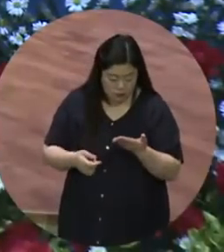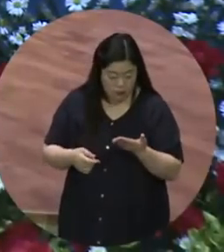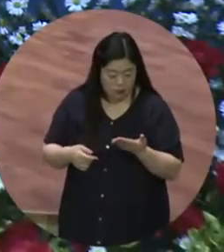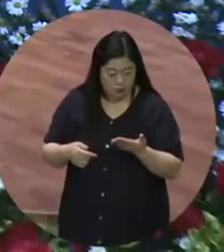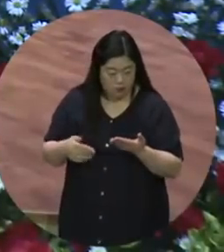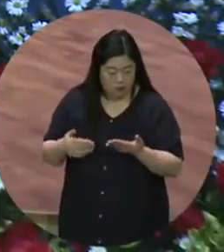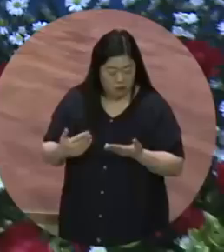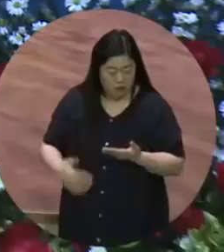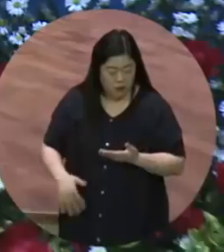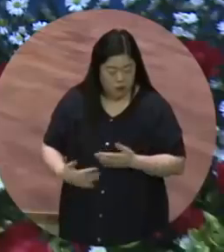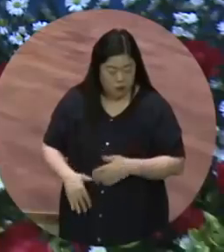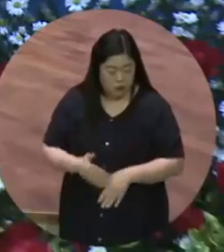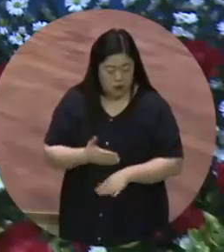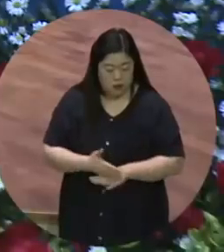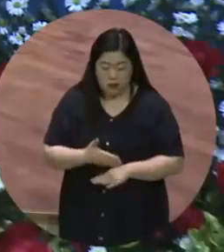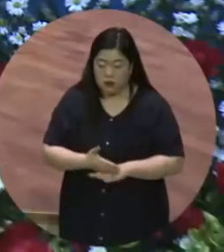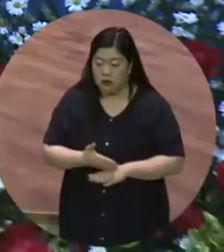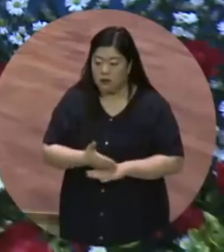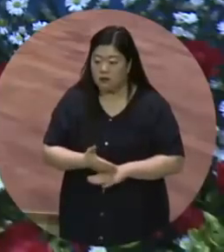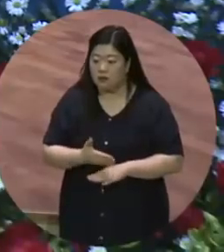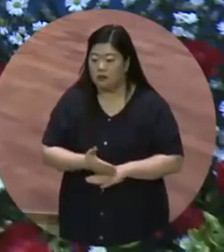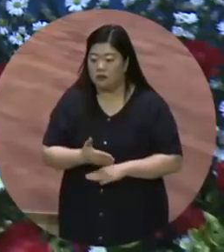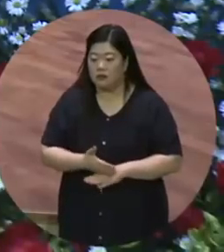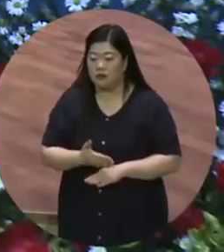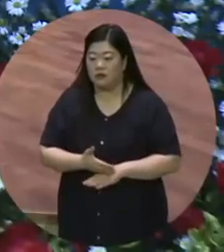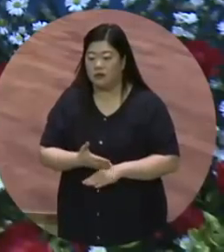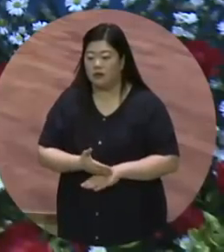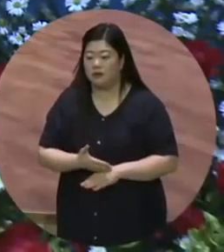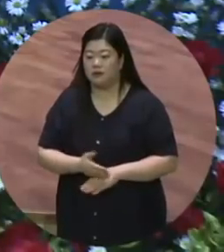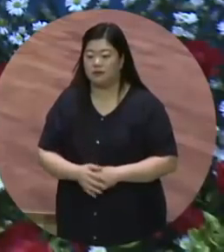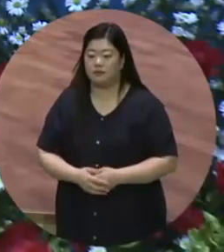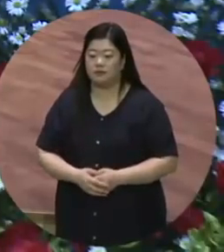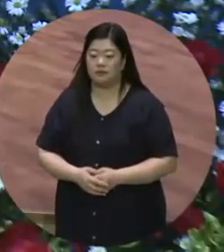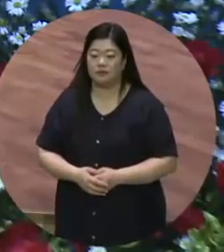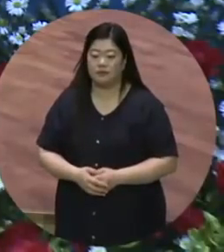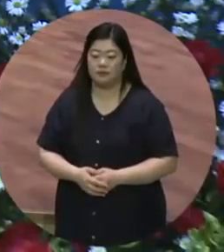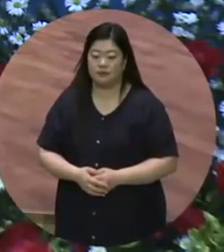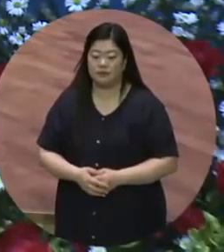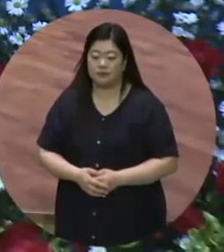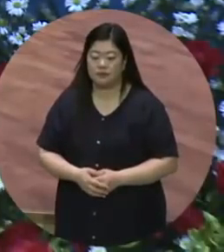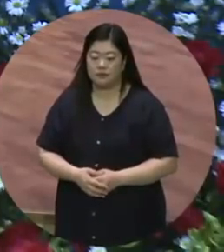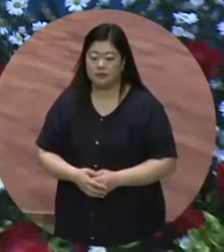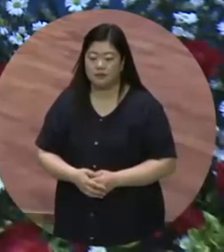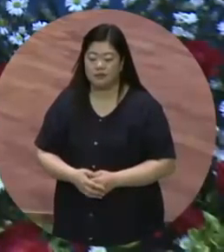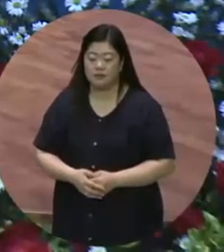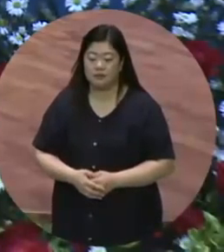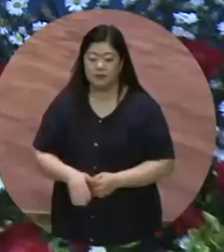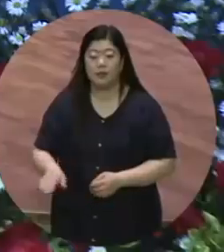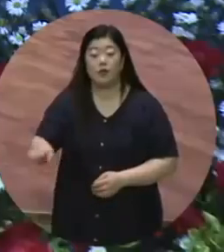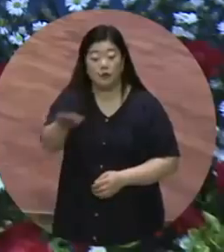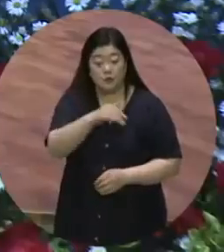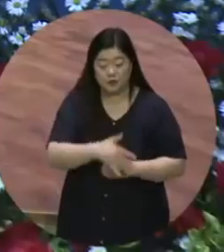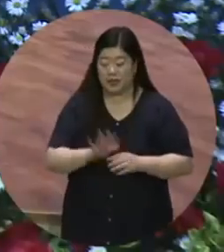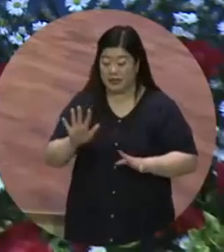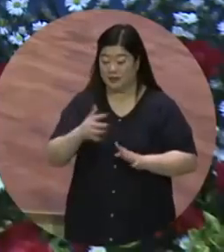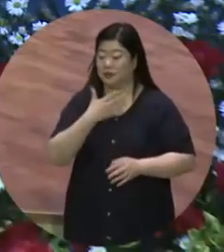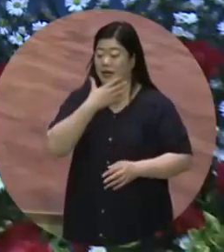아브라함은 마지막까지 언약의 계승을 위해서 자신이 할 수 있는 그런 부분을